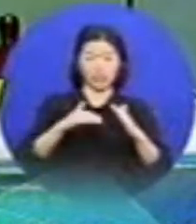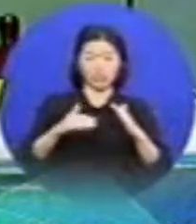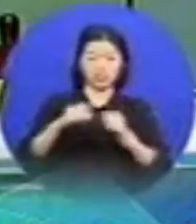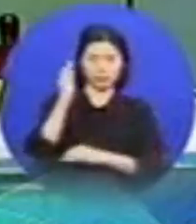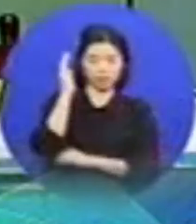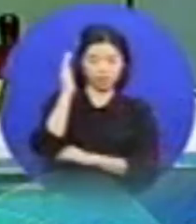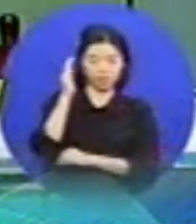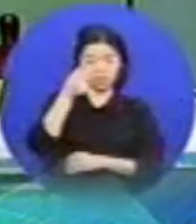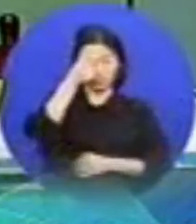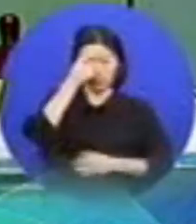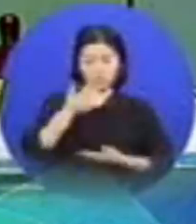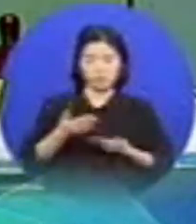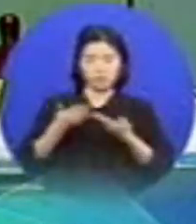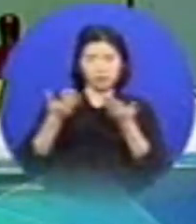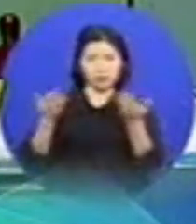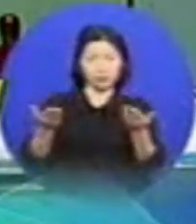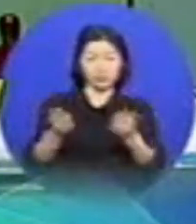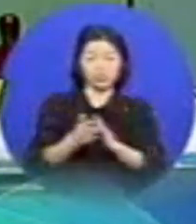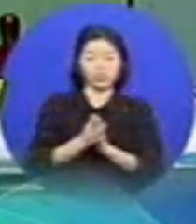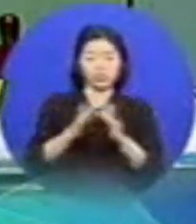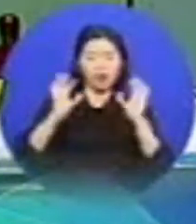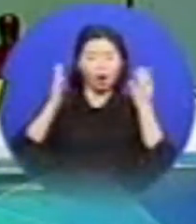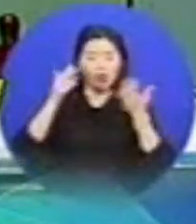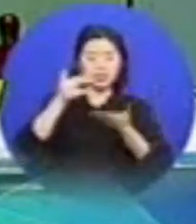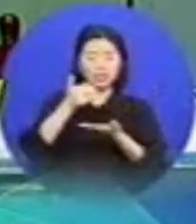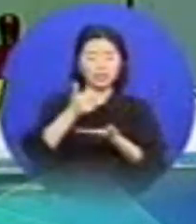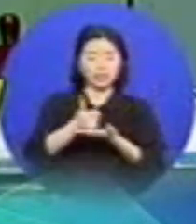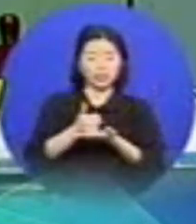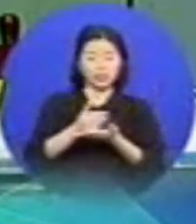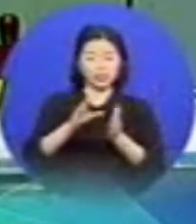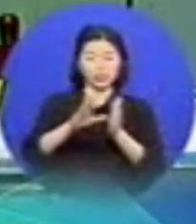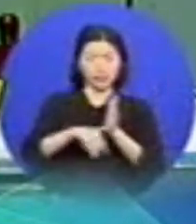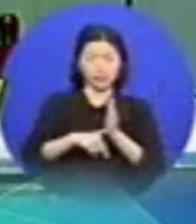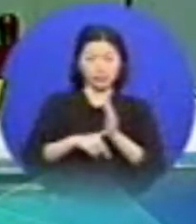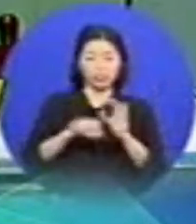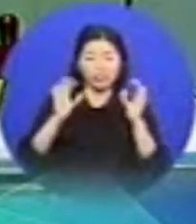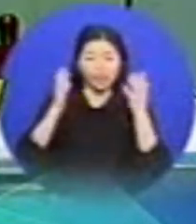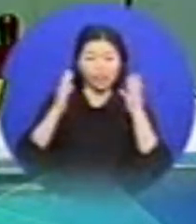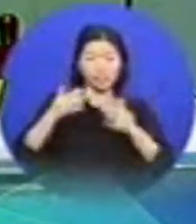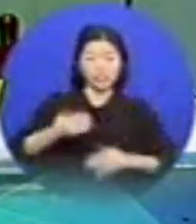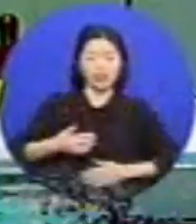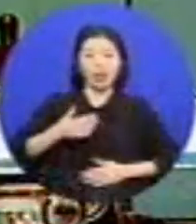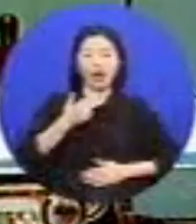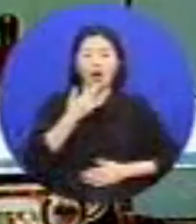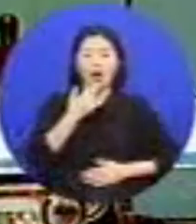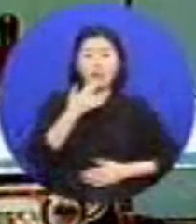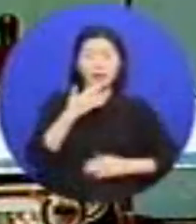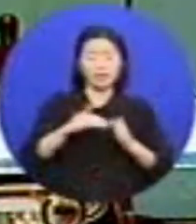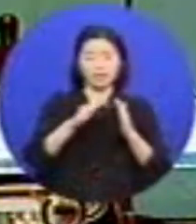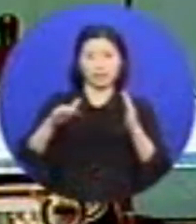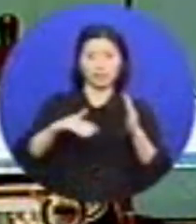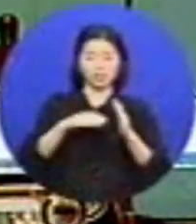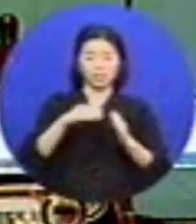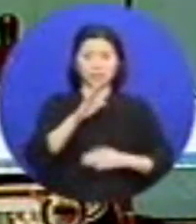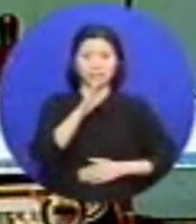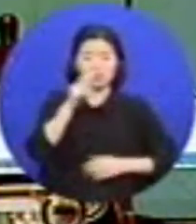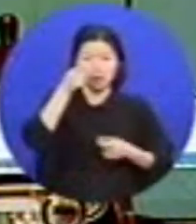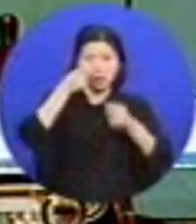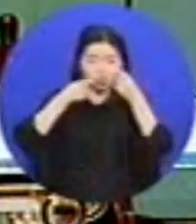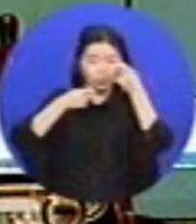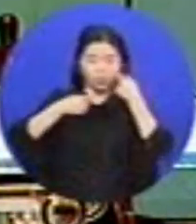드리는데 어린이 주일에는 아이들이 없는 가정이 정말 눈물 흘리는